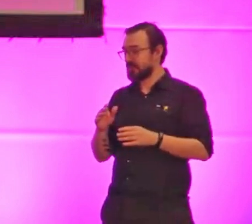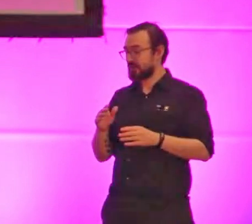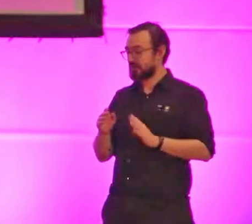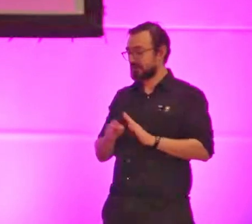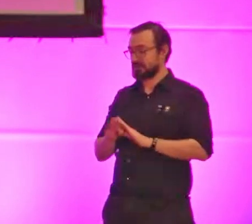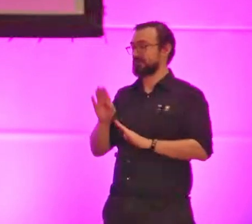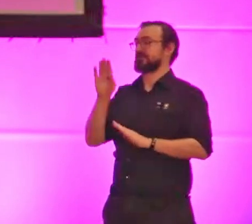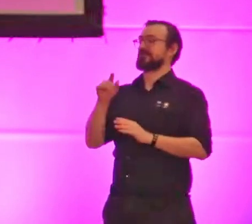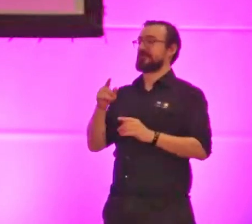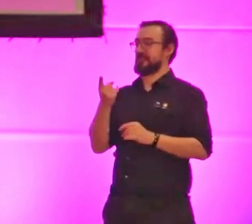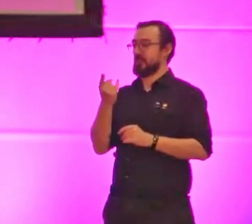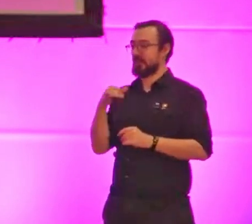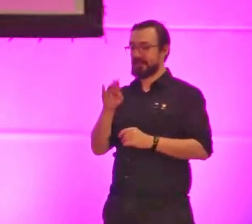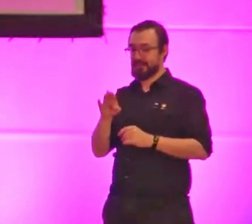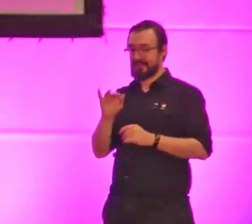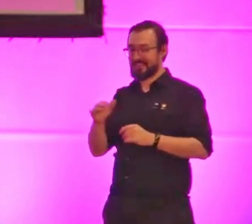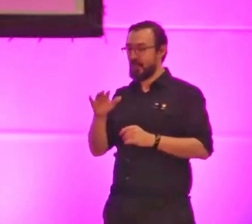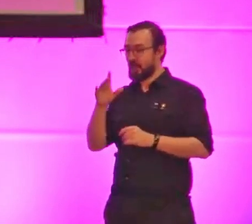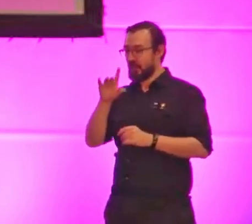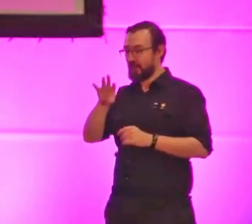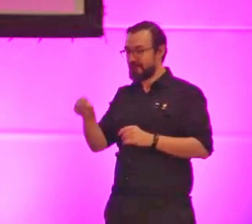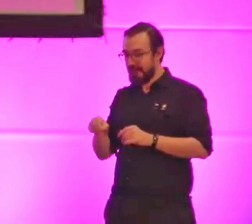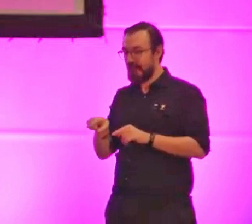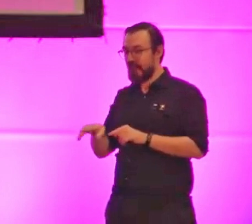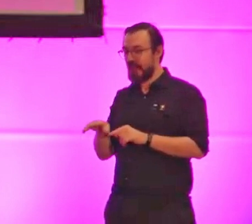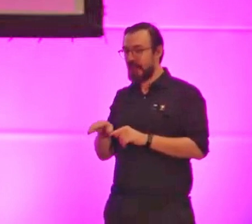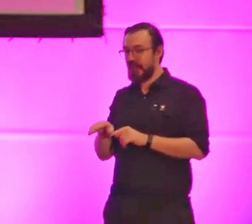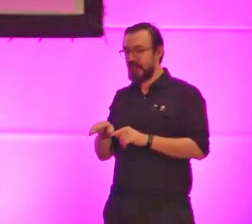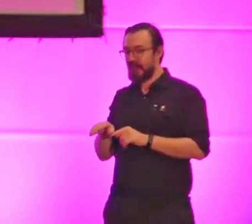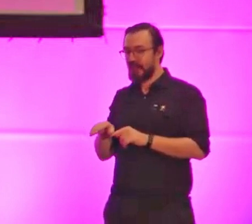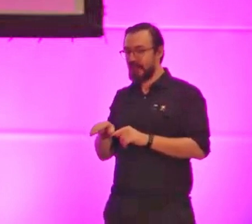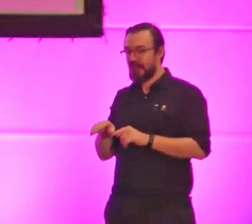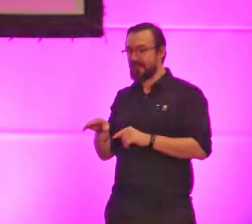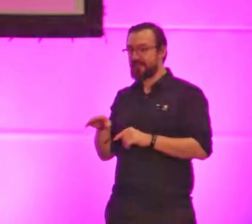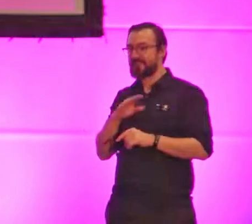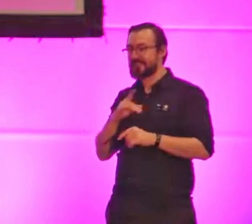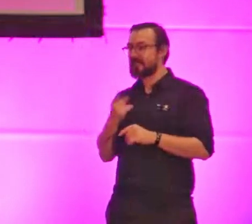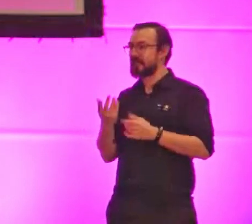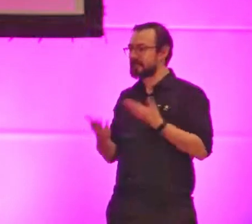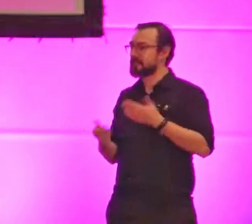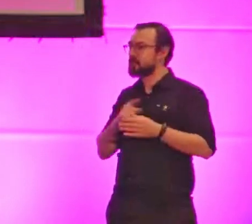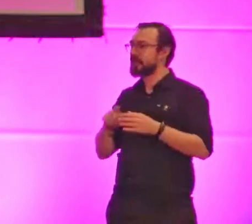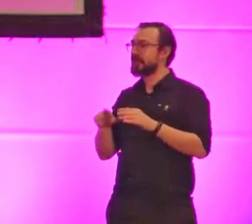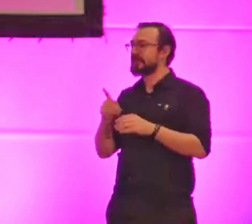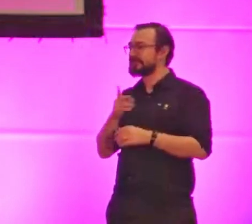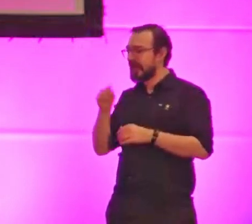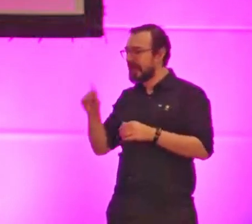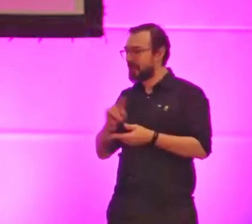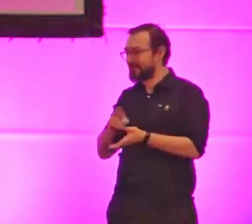olja, Lundin Petroleum i Afrika. Då var en hel del källor och en hel del